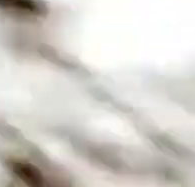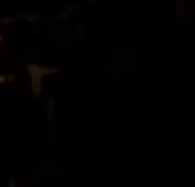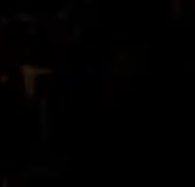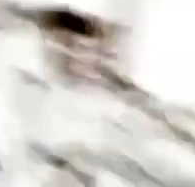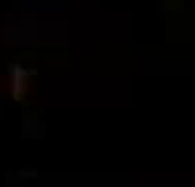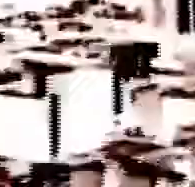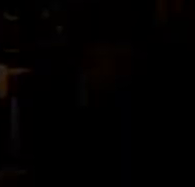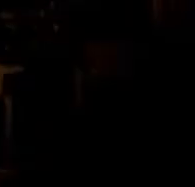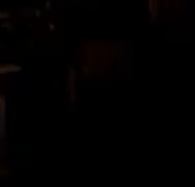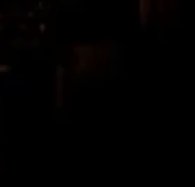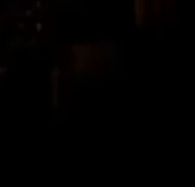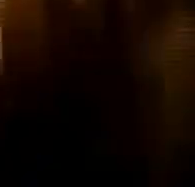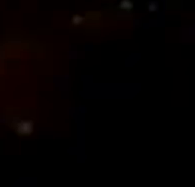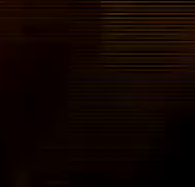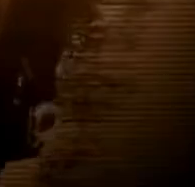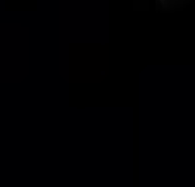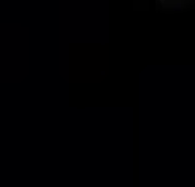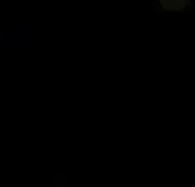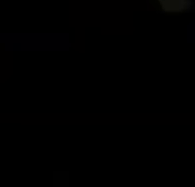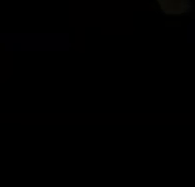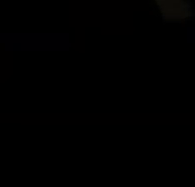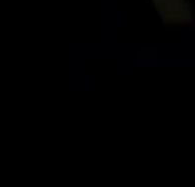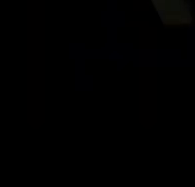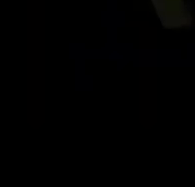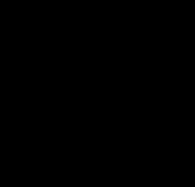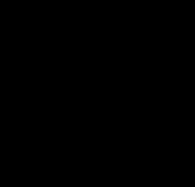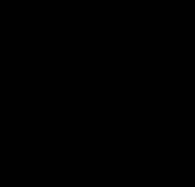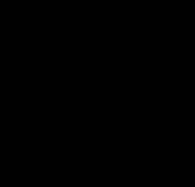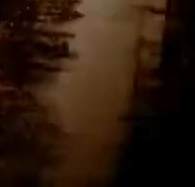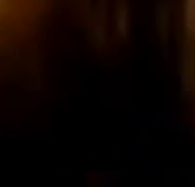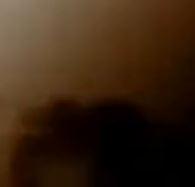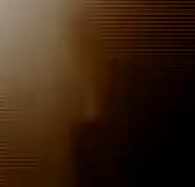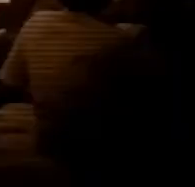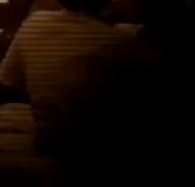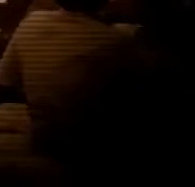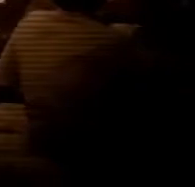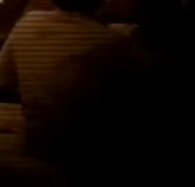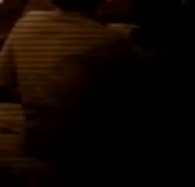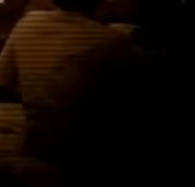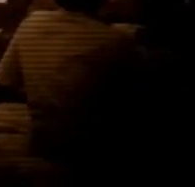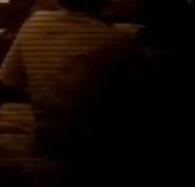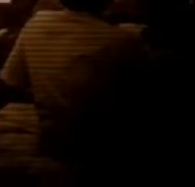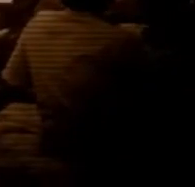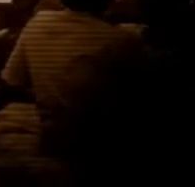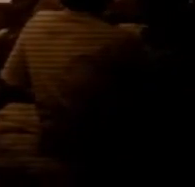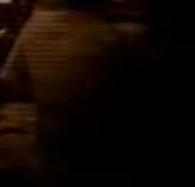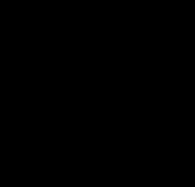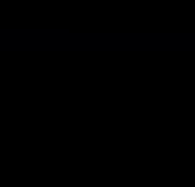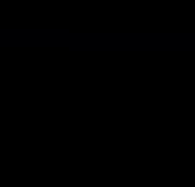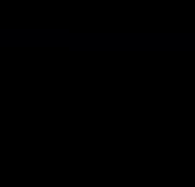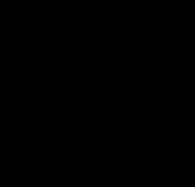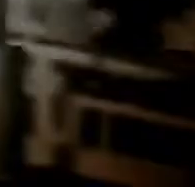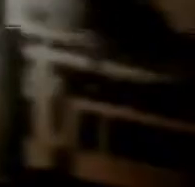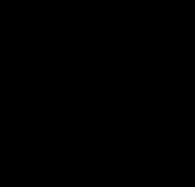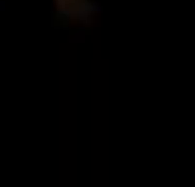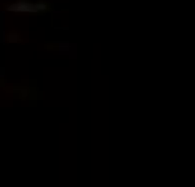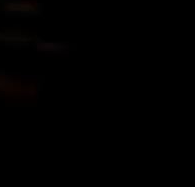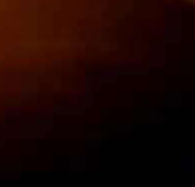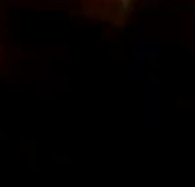ahadi. Tazama sasa, majanga ya asili, magonjwa,